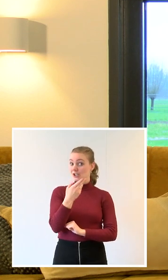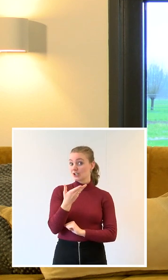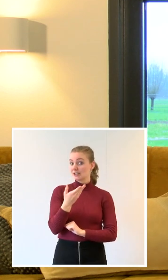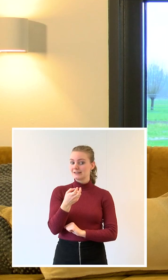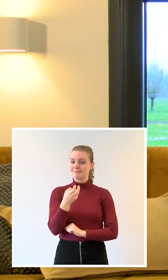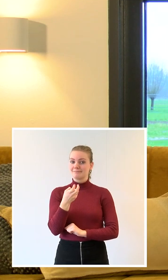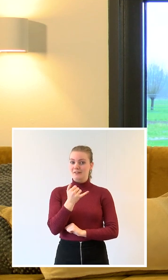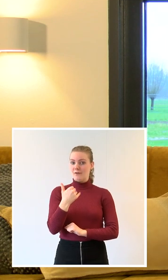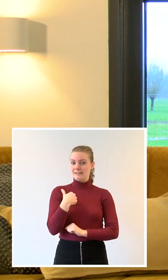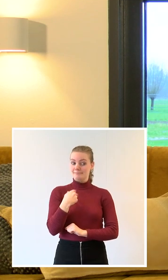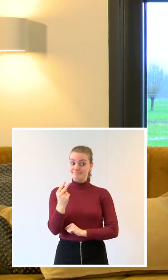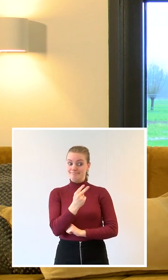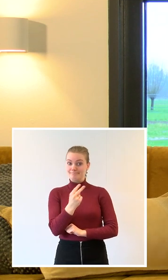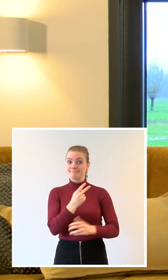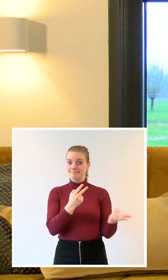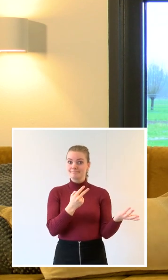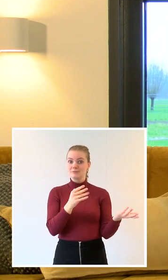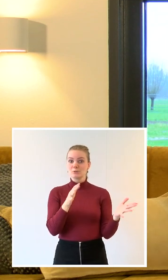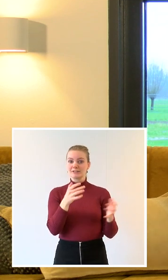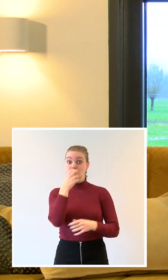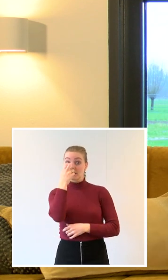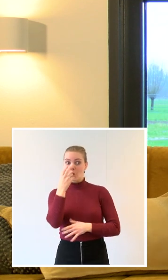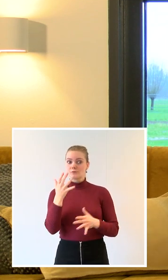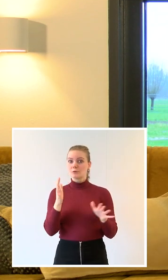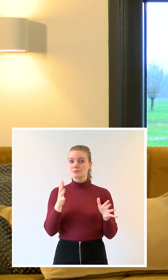leedvermaak, omdat het lang niet altijd goed gaat met de mensen die